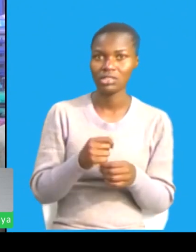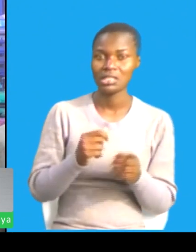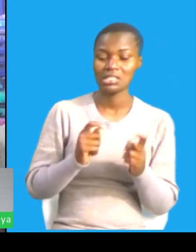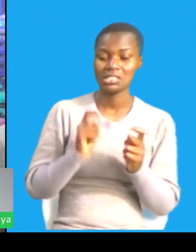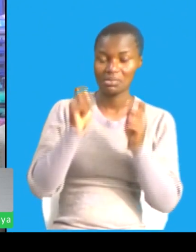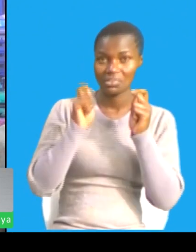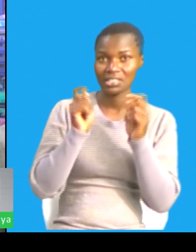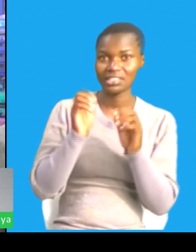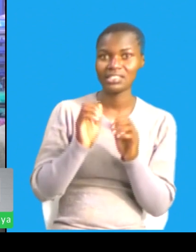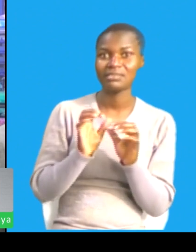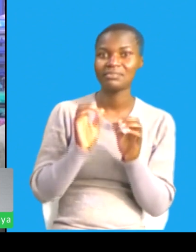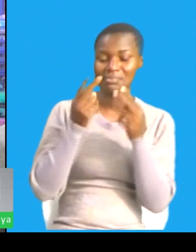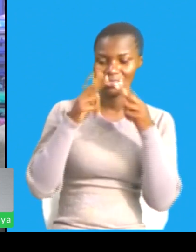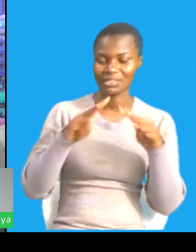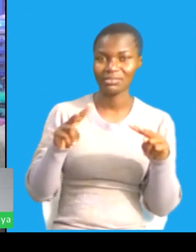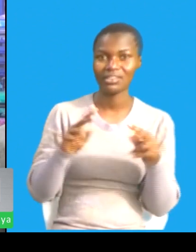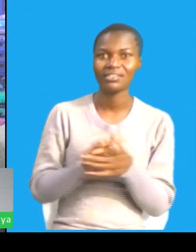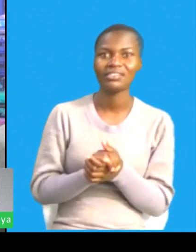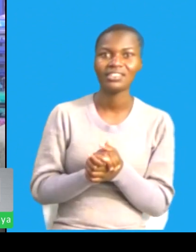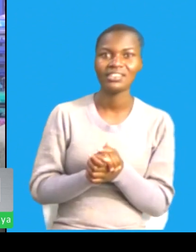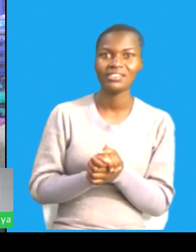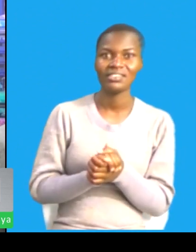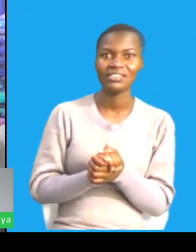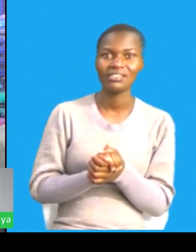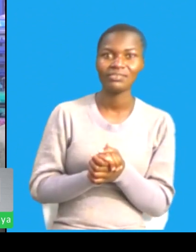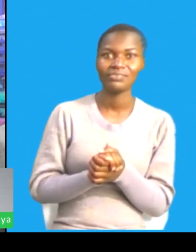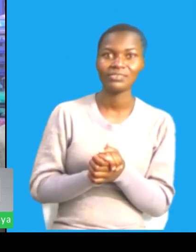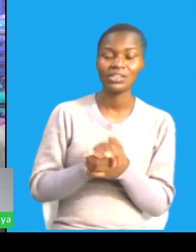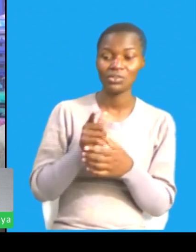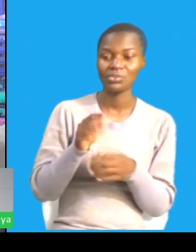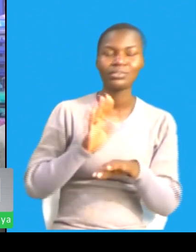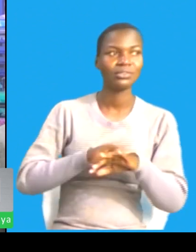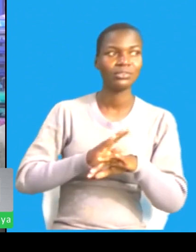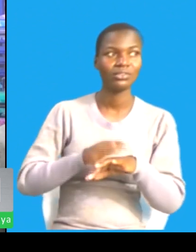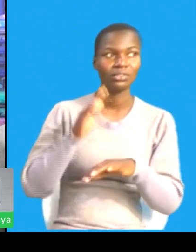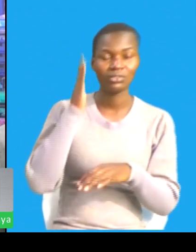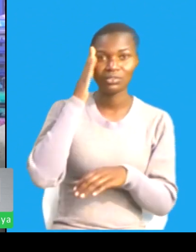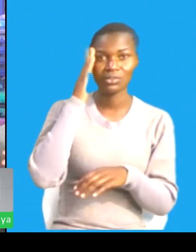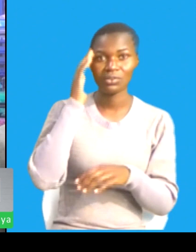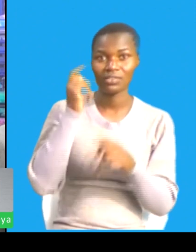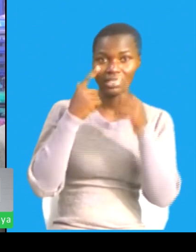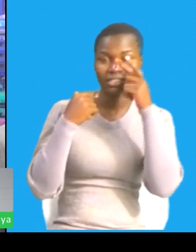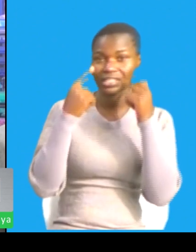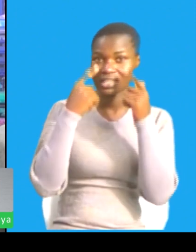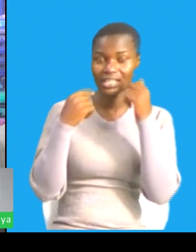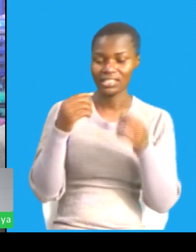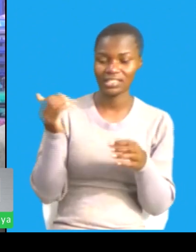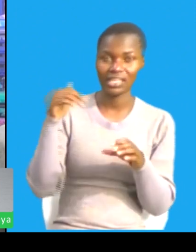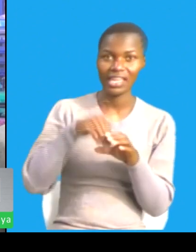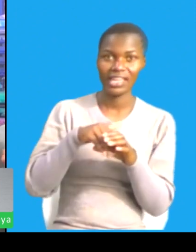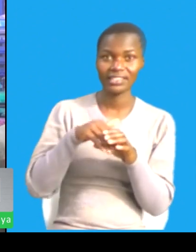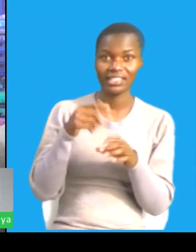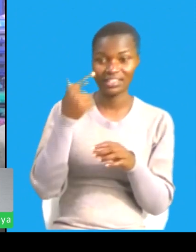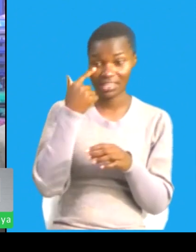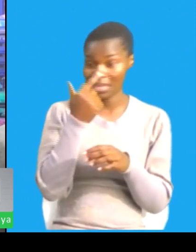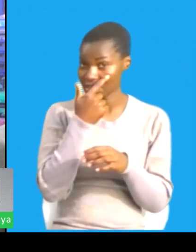mzuri sana macho. Sasa unajua hiyo tear gas inaingianga kwa shingo na macho. Sasa wewe angalau kamacho wakati kwa na shida,